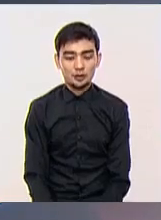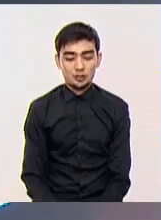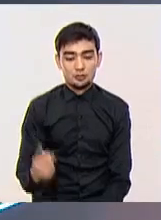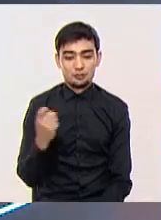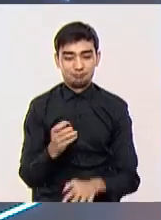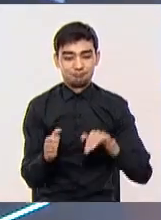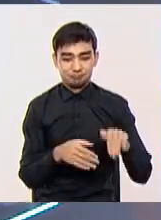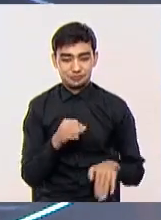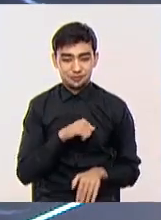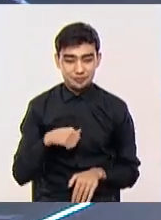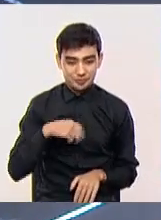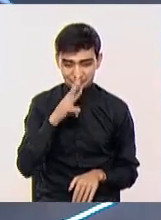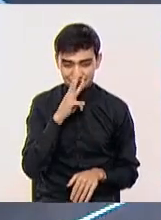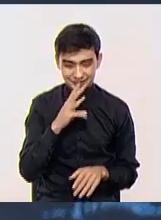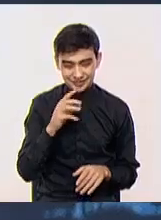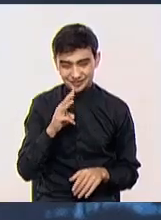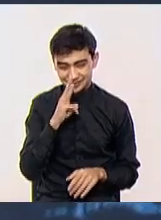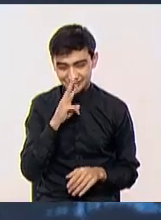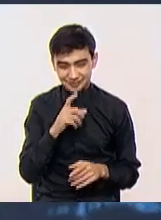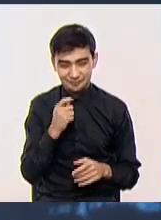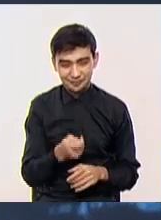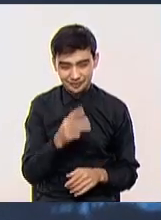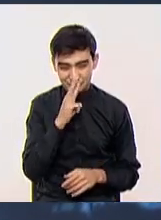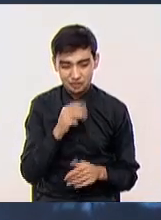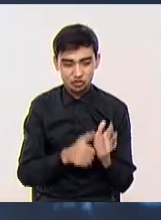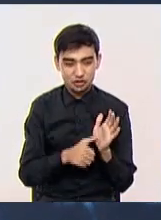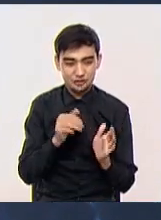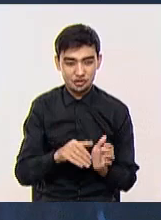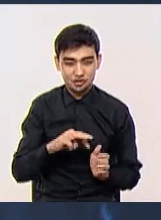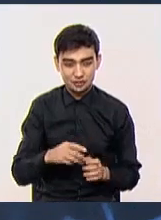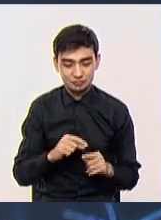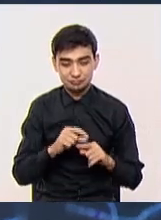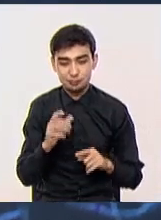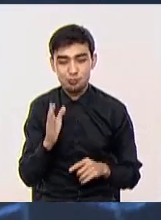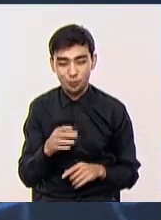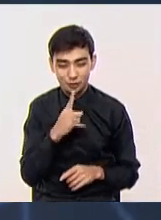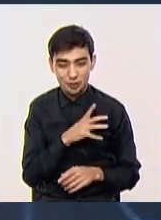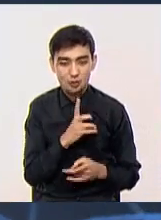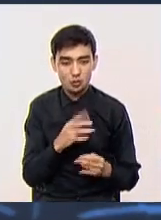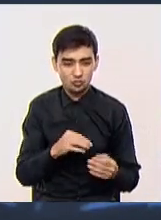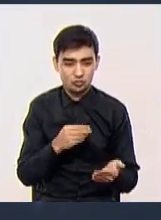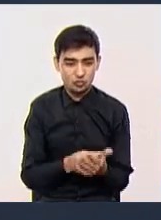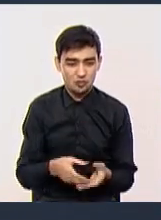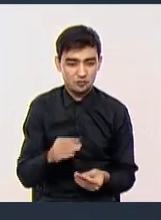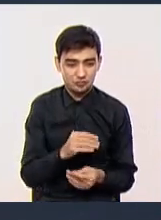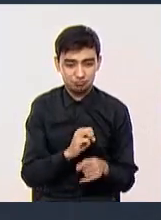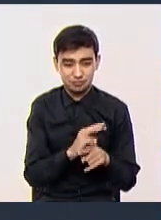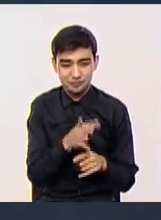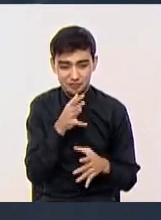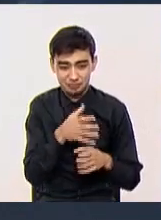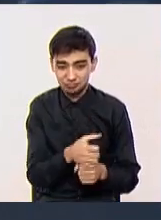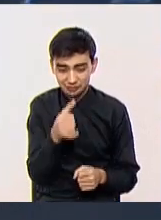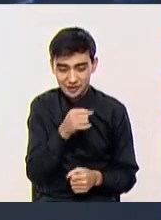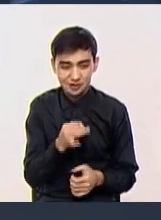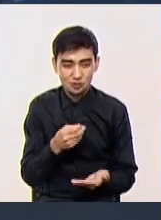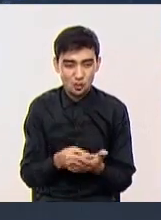Бір аптадан кейін ең төменгі жалақы 60 мың теңге болатын Қазақстанды тағы да қымбатшылық жайлауы мүмкін. Коронавирус тиылмай, қымбатшылық та